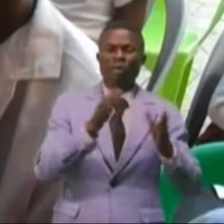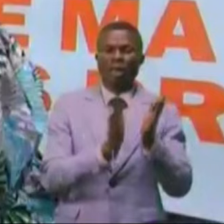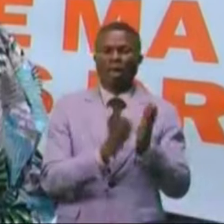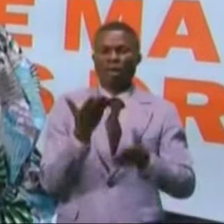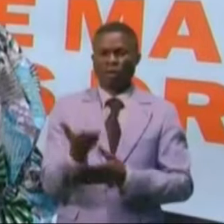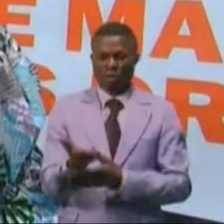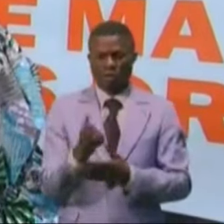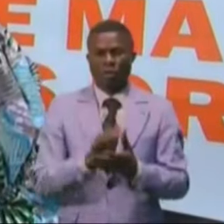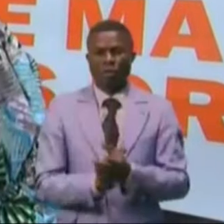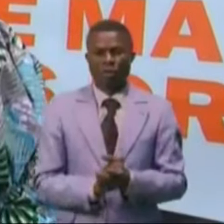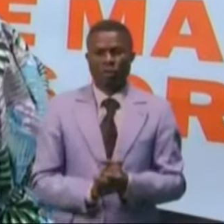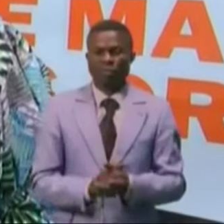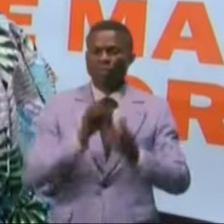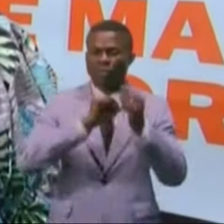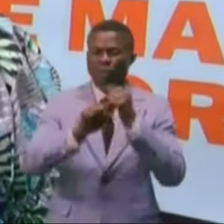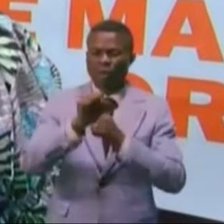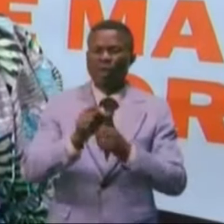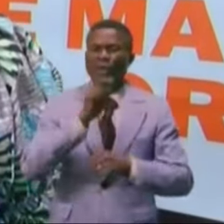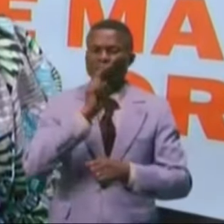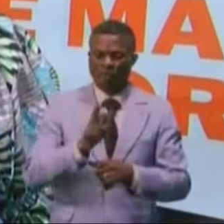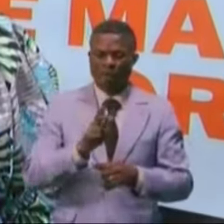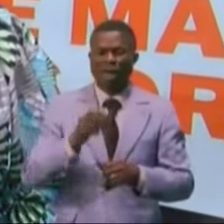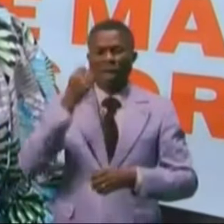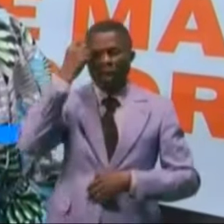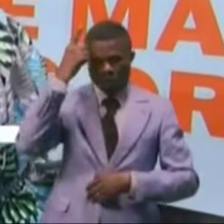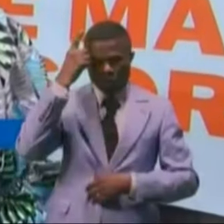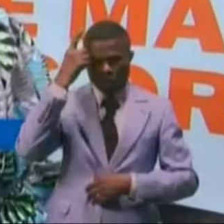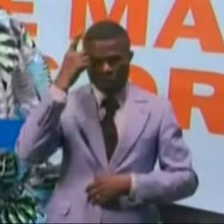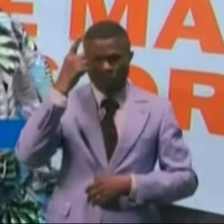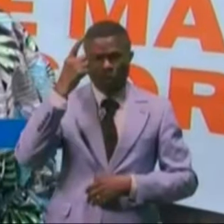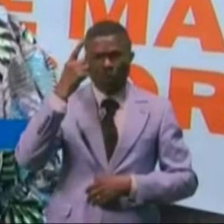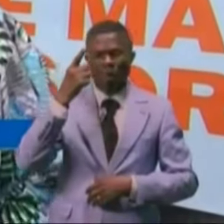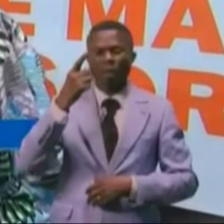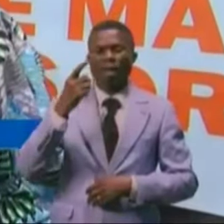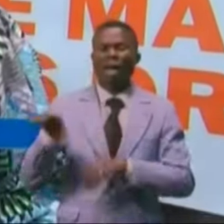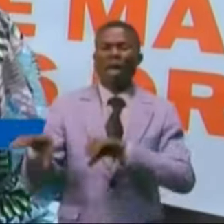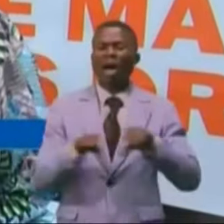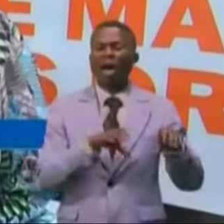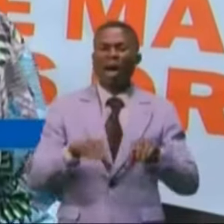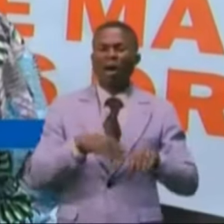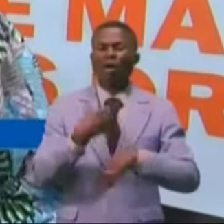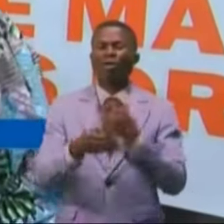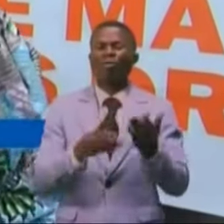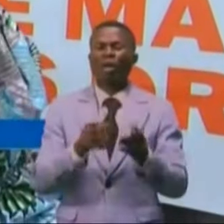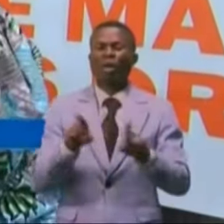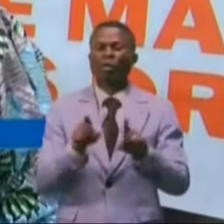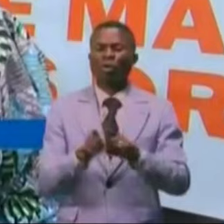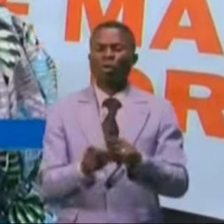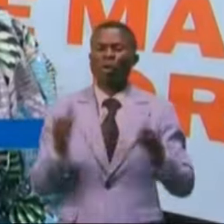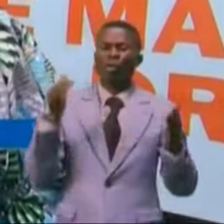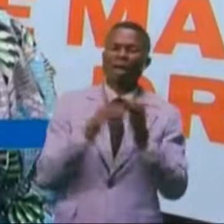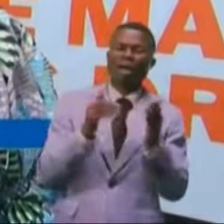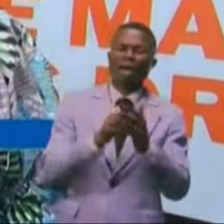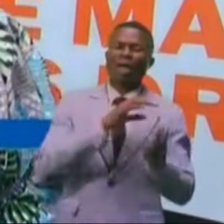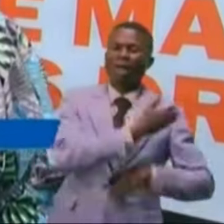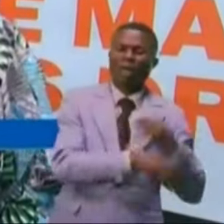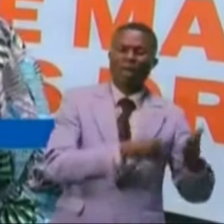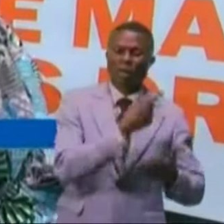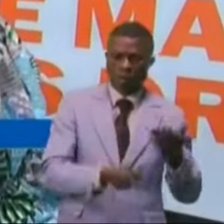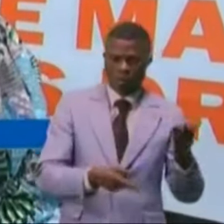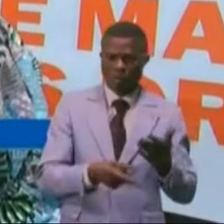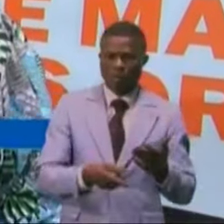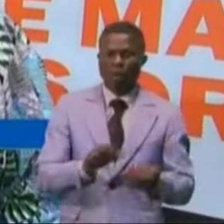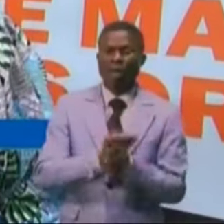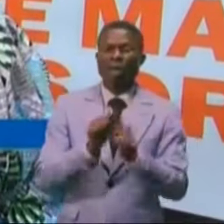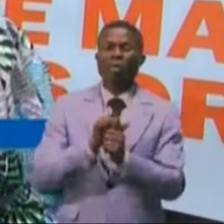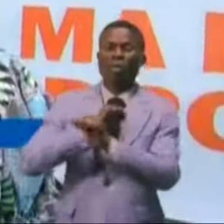CAFCO veut vraiment sensibiliser les élèves pour qu'ils comprennent quels sont les actes qu'on peut qualifier d'harcèlement sexuel et les lois qui